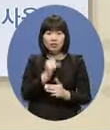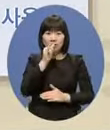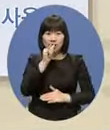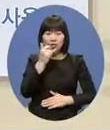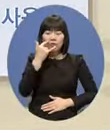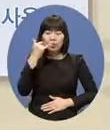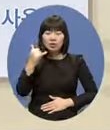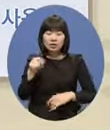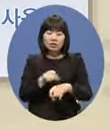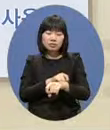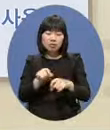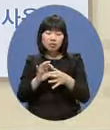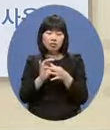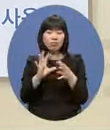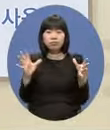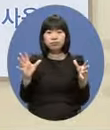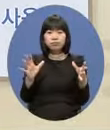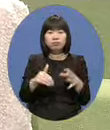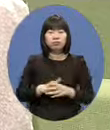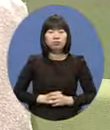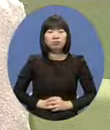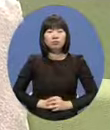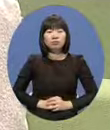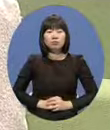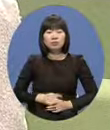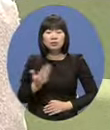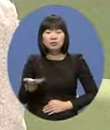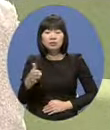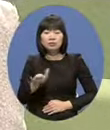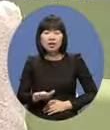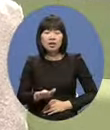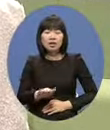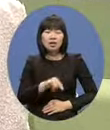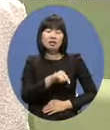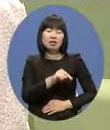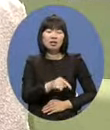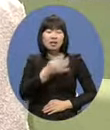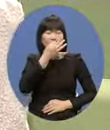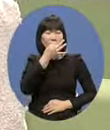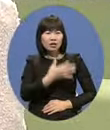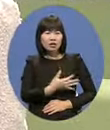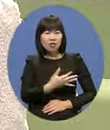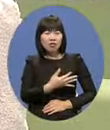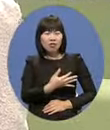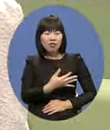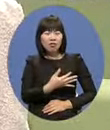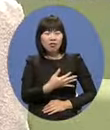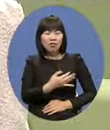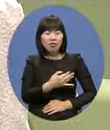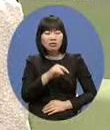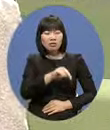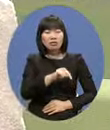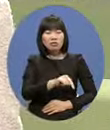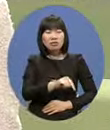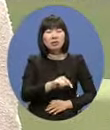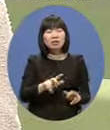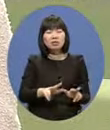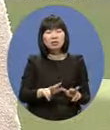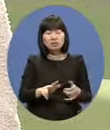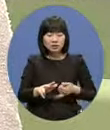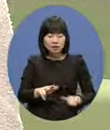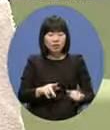부모는 별 상관이 없어요음 그런데 얘가 힘들어요 얘가 곤란을 겪었어요 이럴